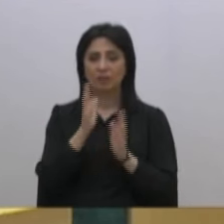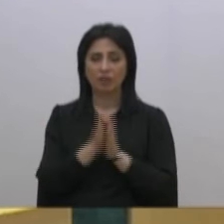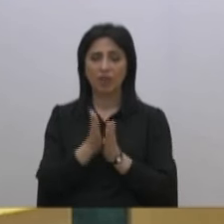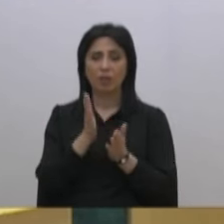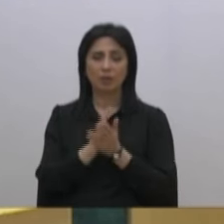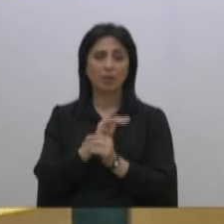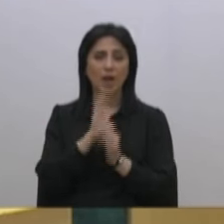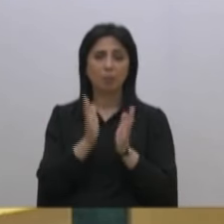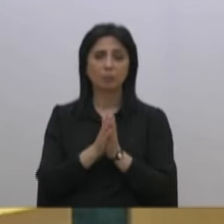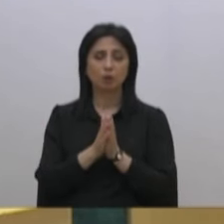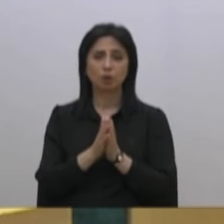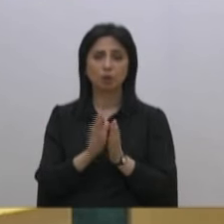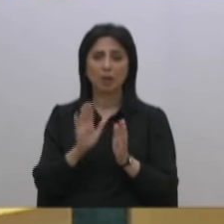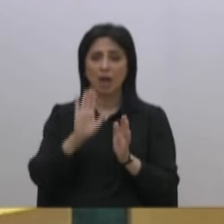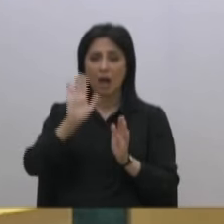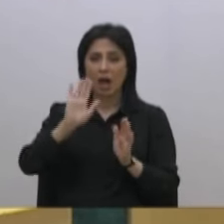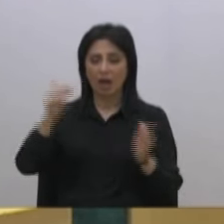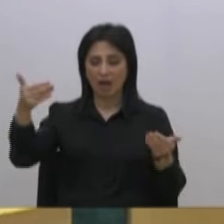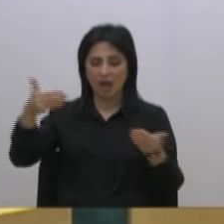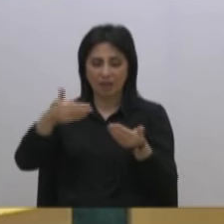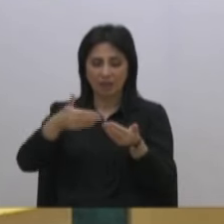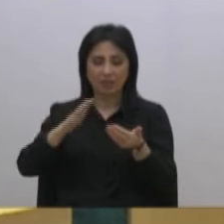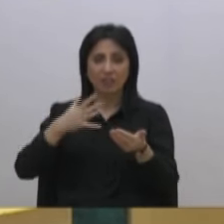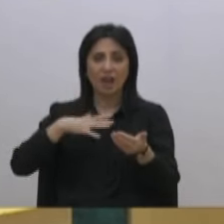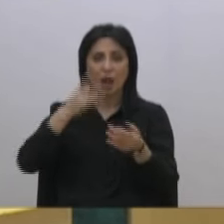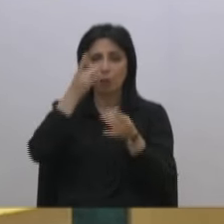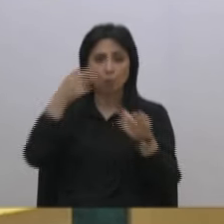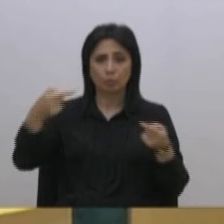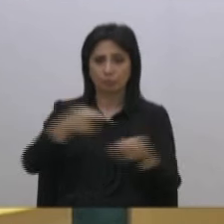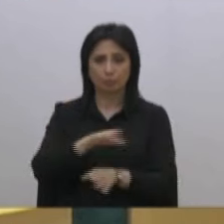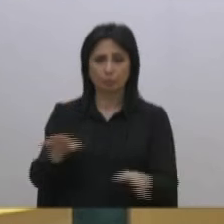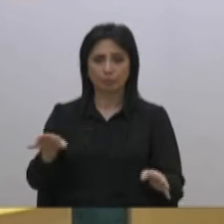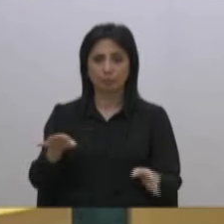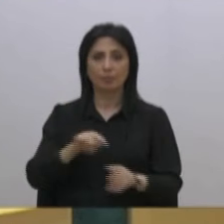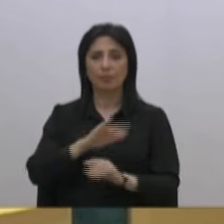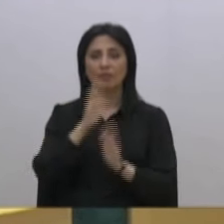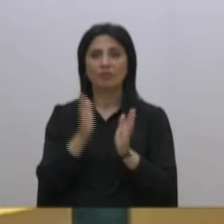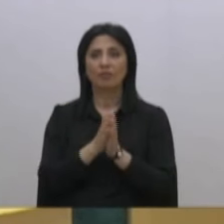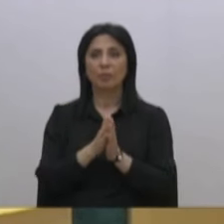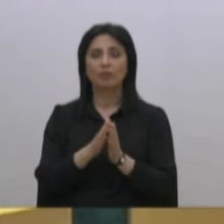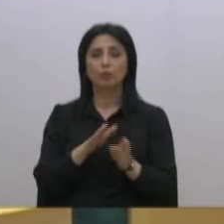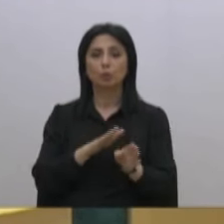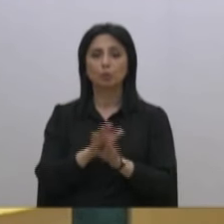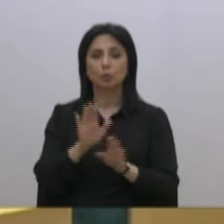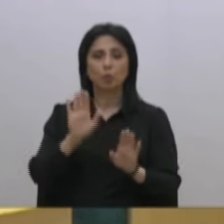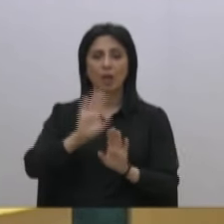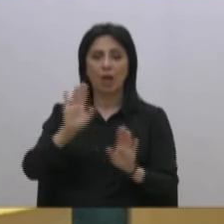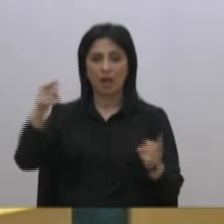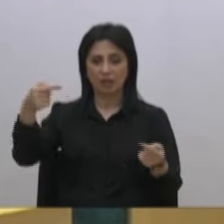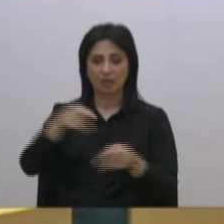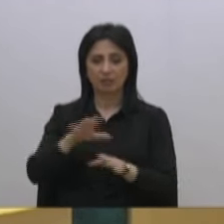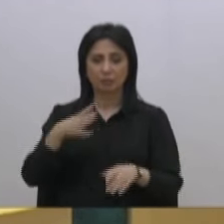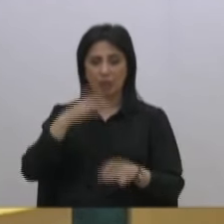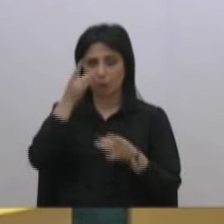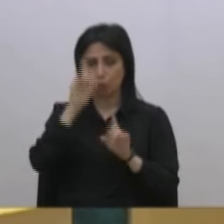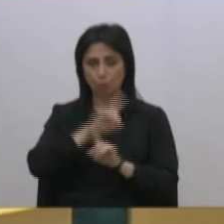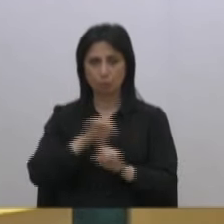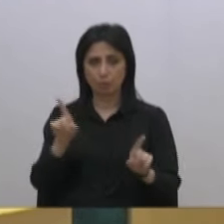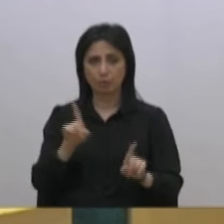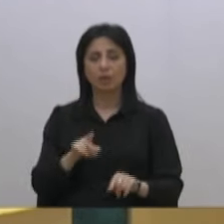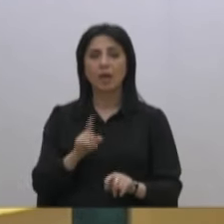არის აბსოლუტურად არათავსებადი ქართულ კულტურასთან. ეს ყველაფერი არის სრულიად არათავსებადი ქართულ